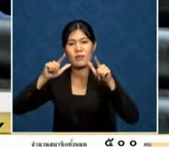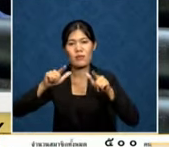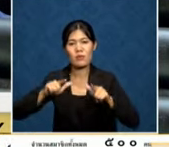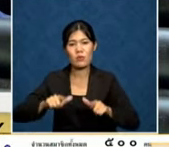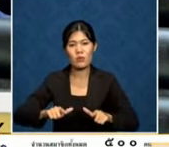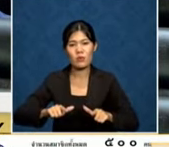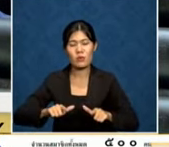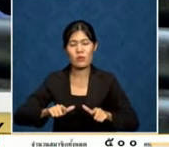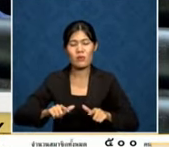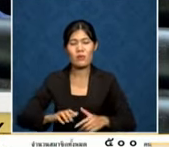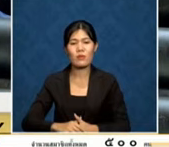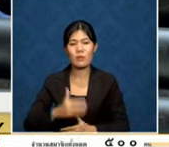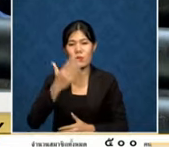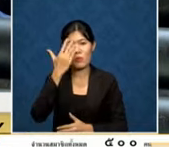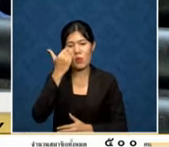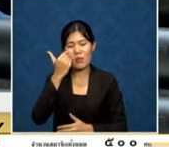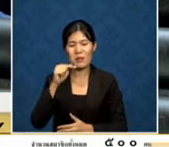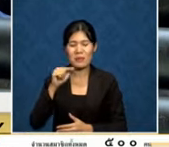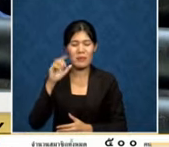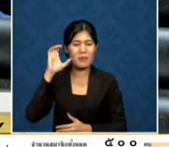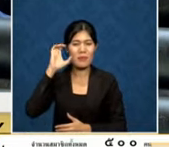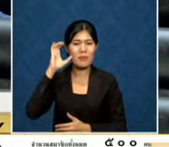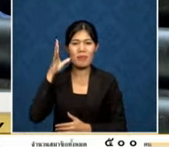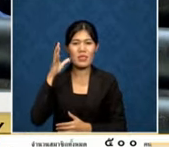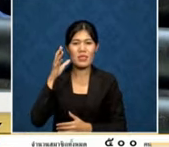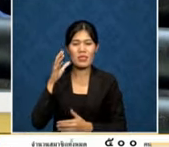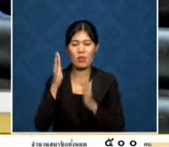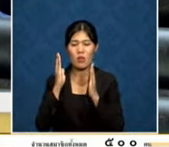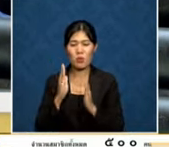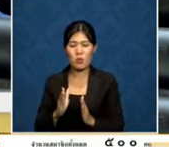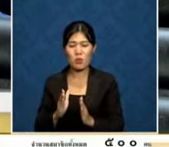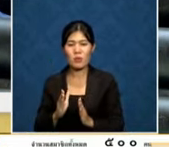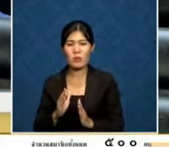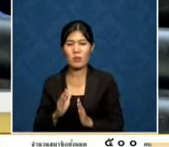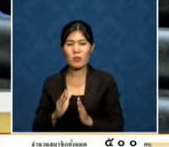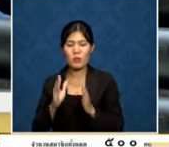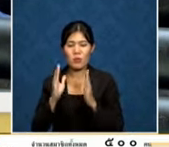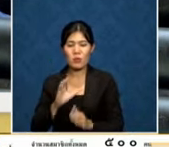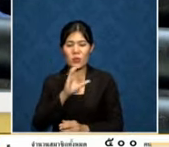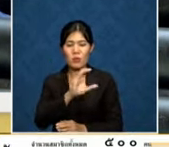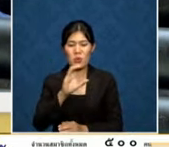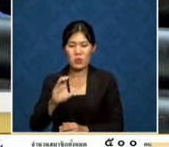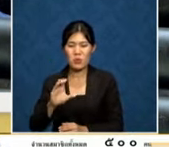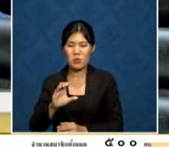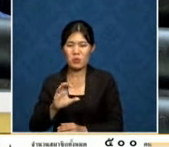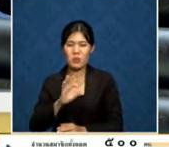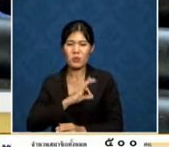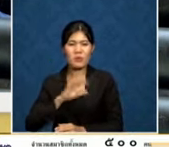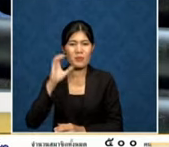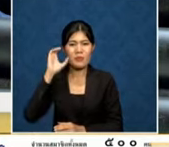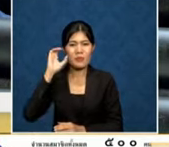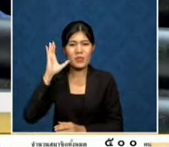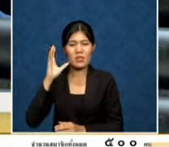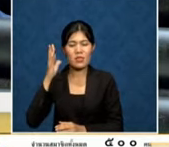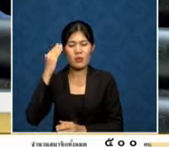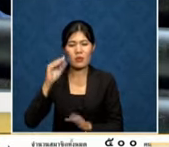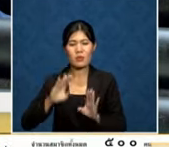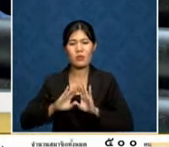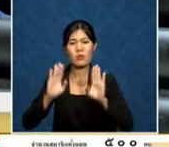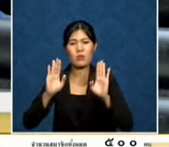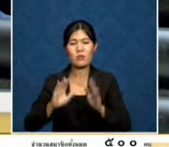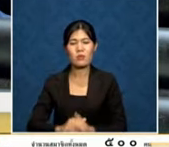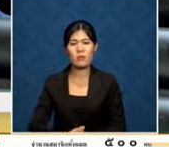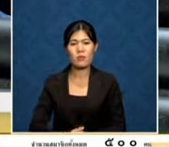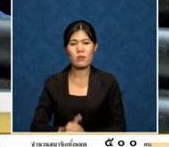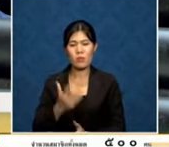เพราะความขาดความเชื่อมั่นของนักลงทุนส่วนหนึ่งก็เป็นเพราะเรา